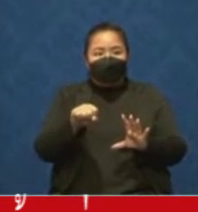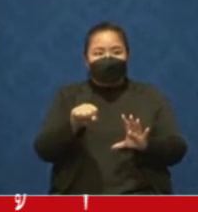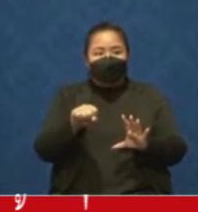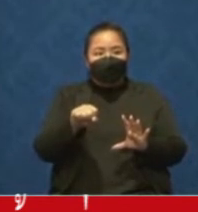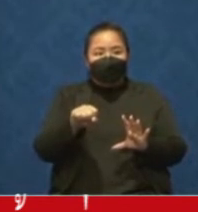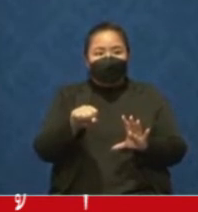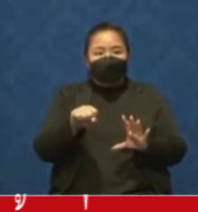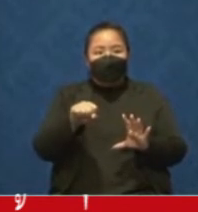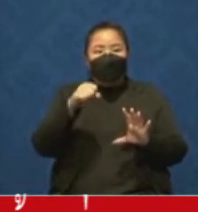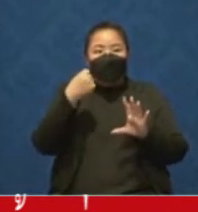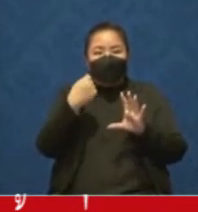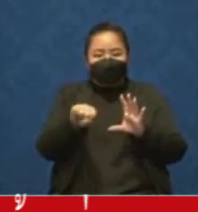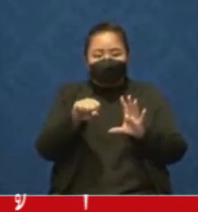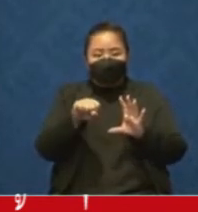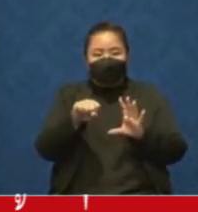38%